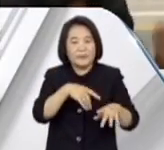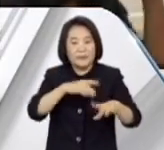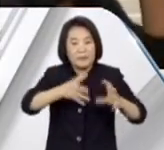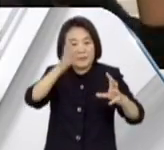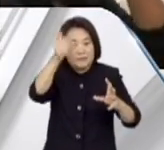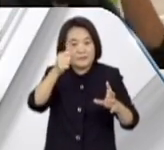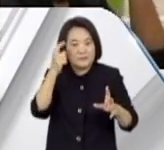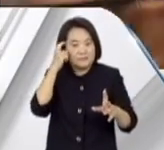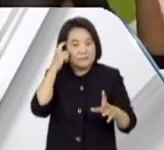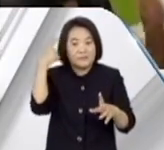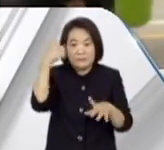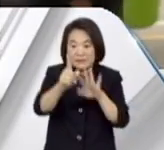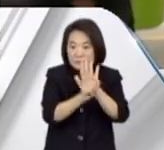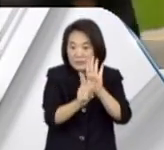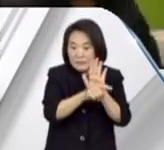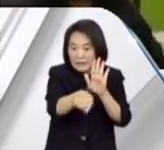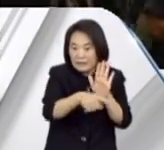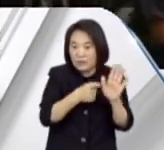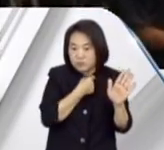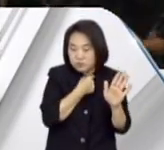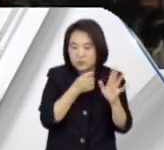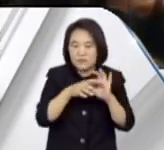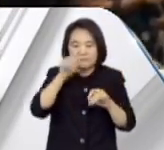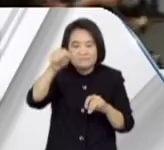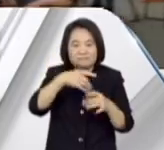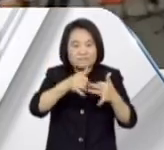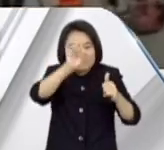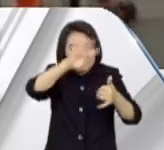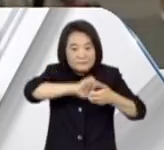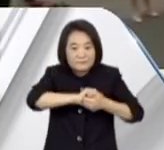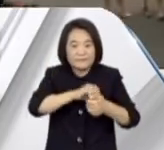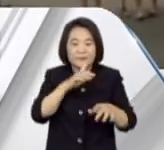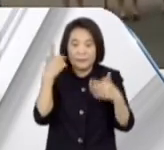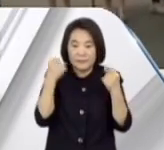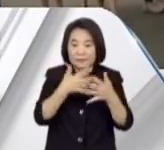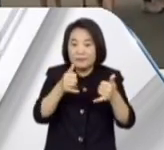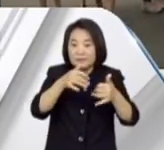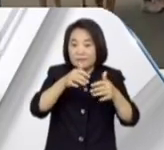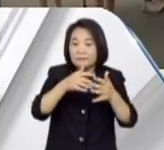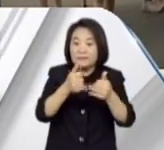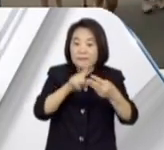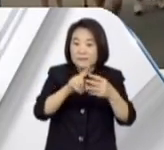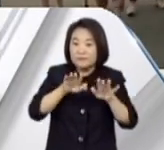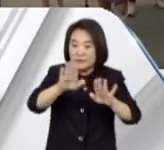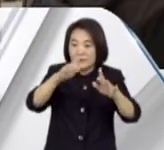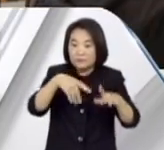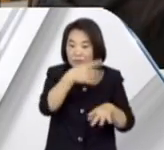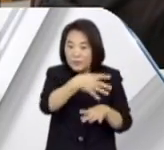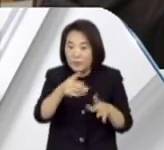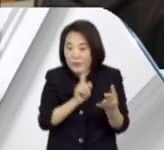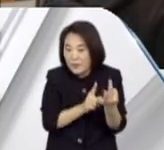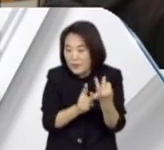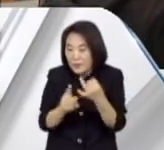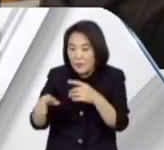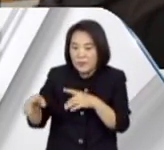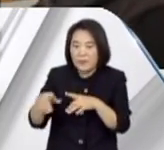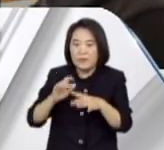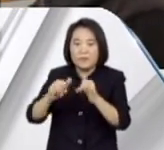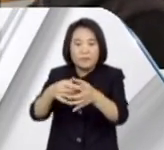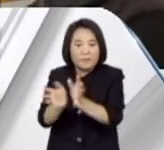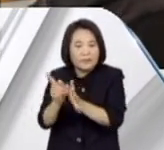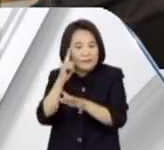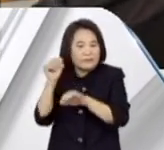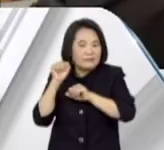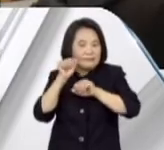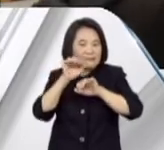一党求职典礼发通的总统府条件，抗议民进党在亚创万州民主进步局的表演节目当中，抢来表演团体徛在